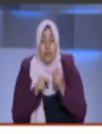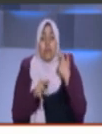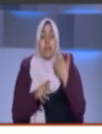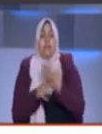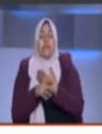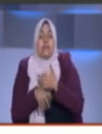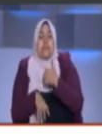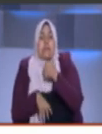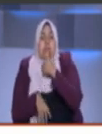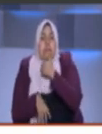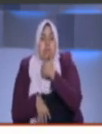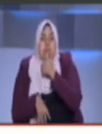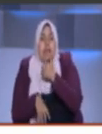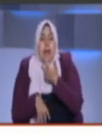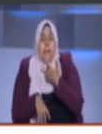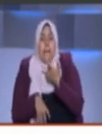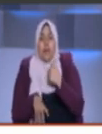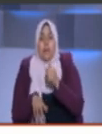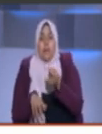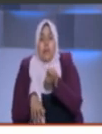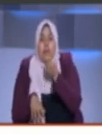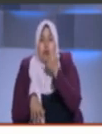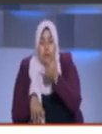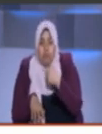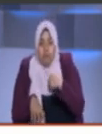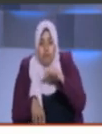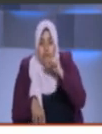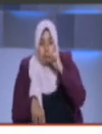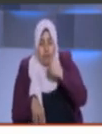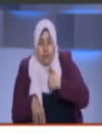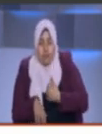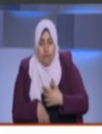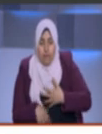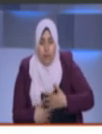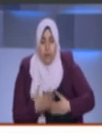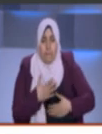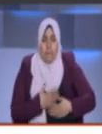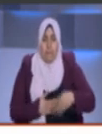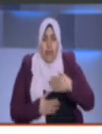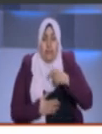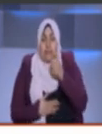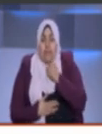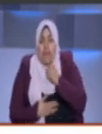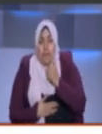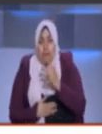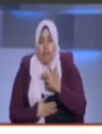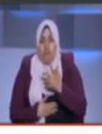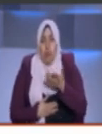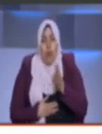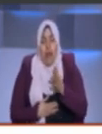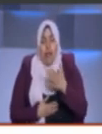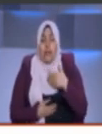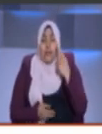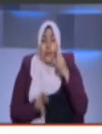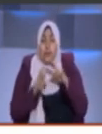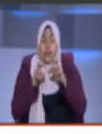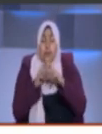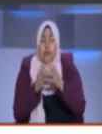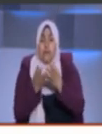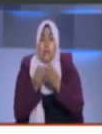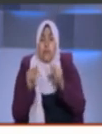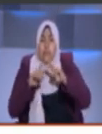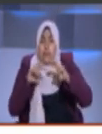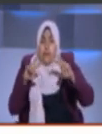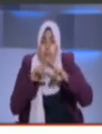التحمل الأشخاص لهذه الجرعة. وبالأخير هي السلامة